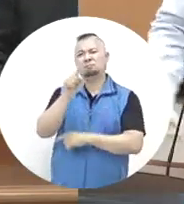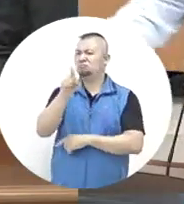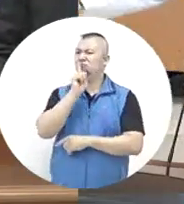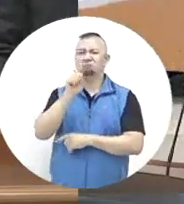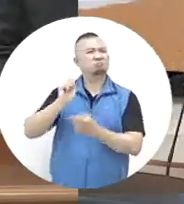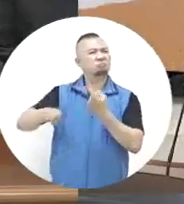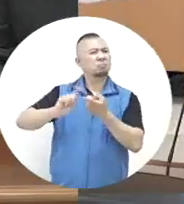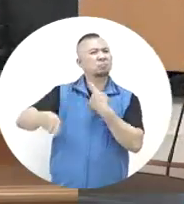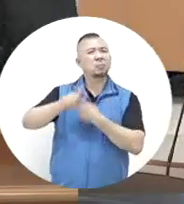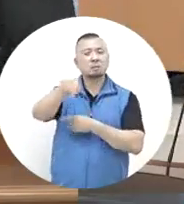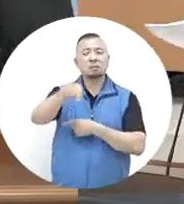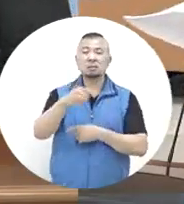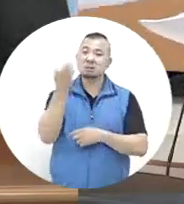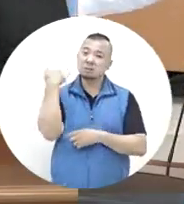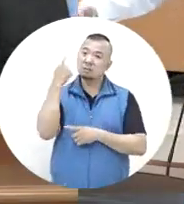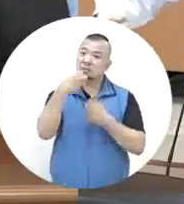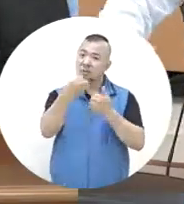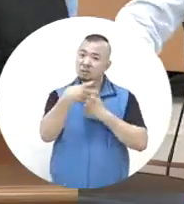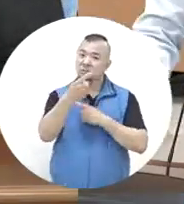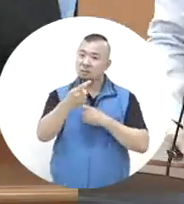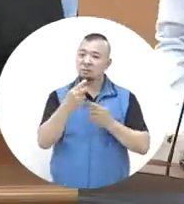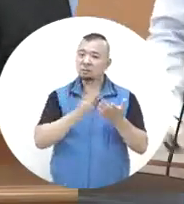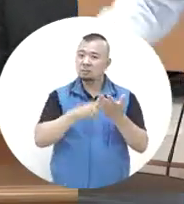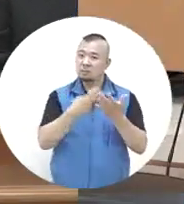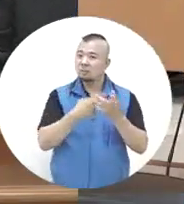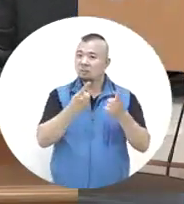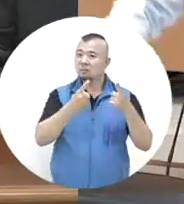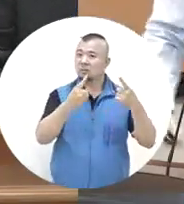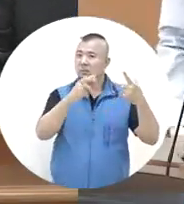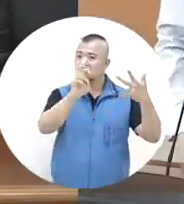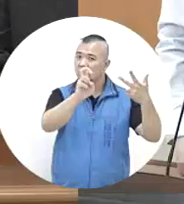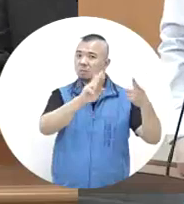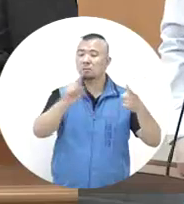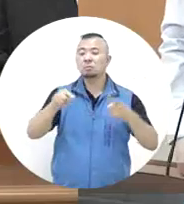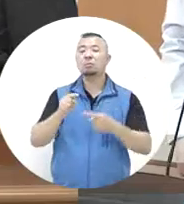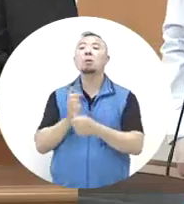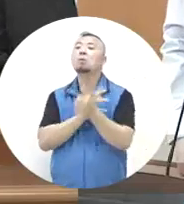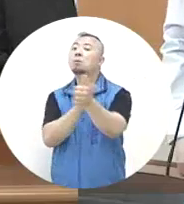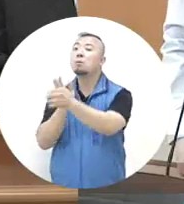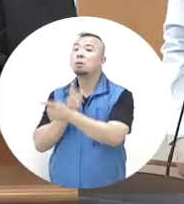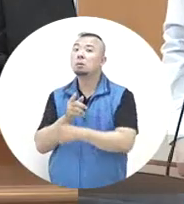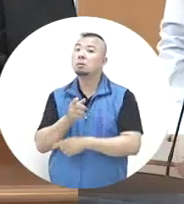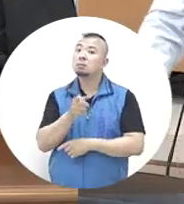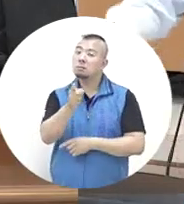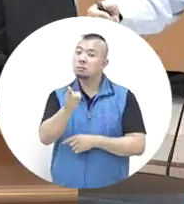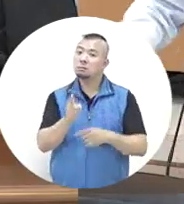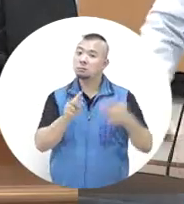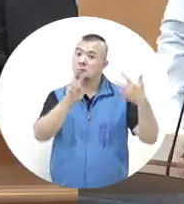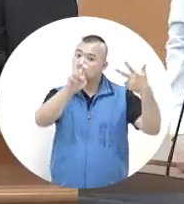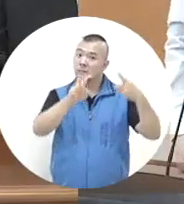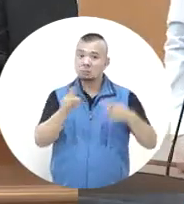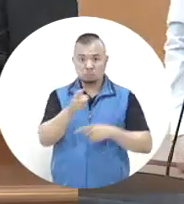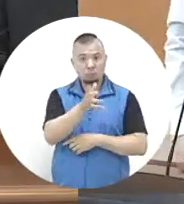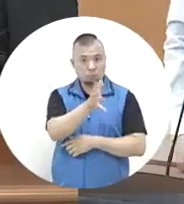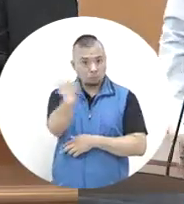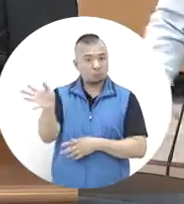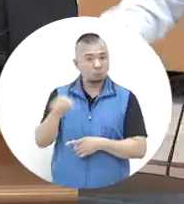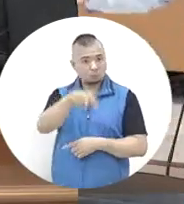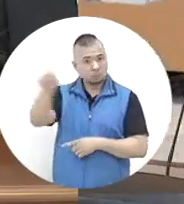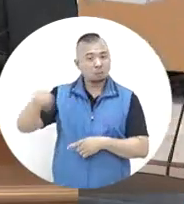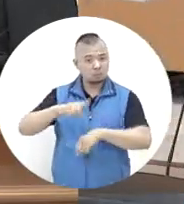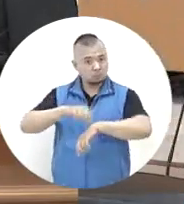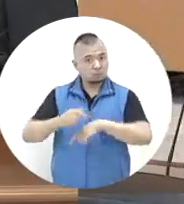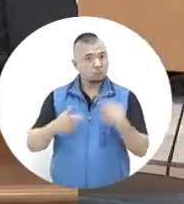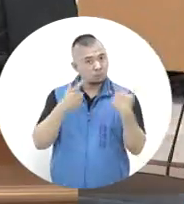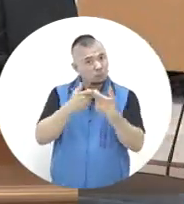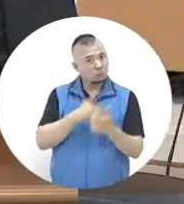的时候，你说你要去看看大家的需求。你调成7:20的时候，你有去看看大家的需求吗？你有去问问看大家的需求吗？有